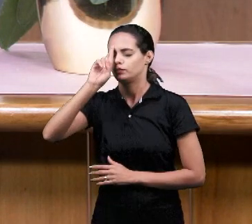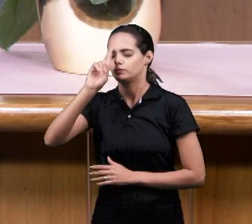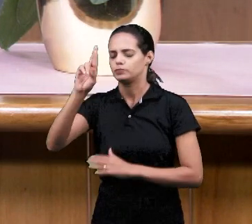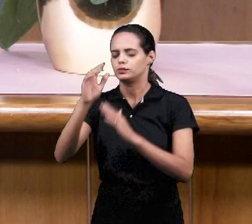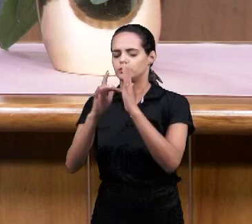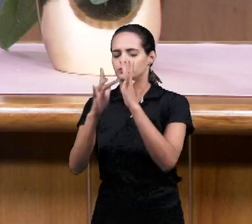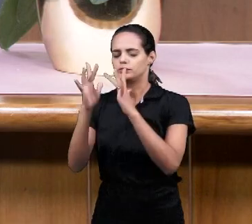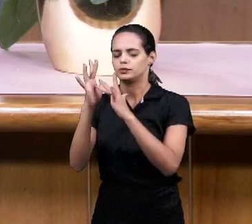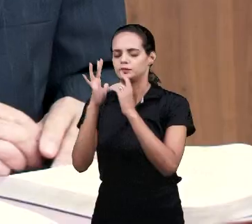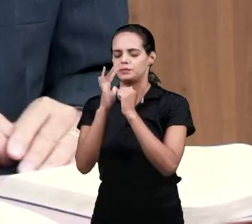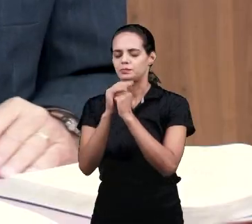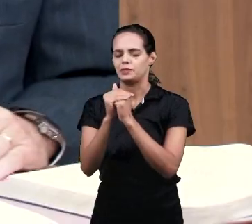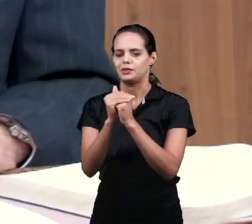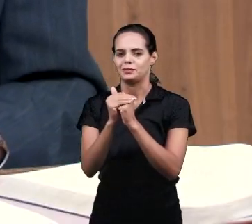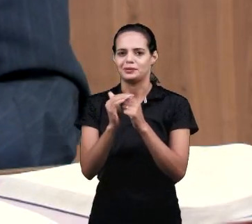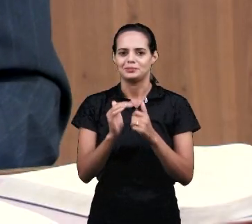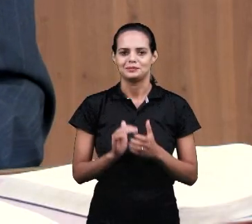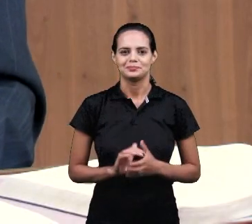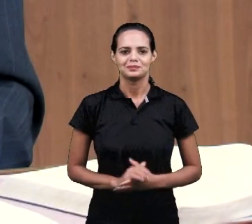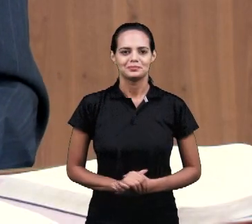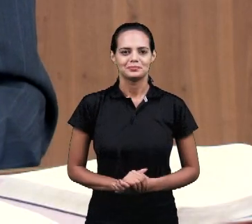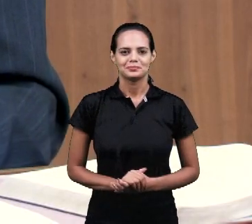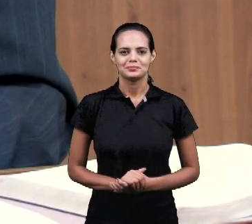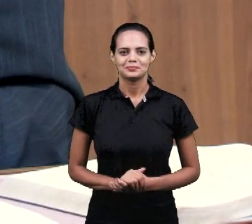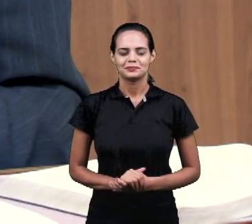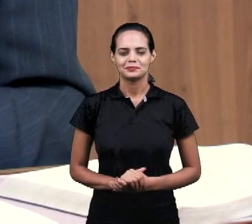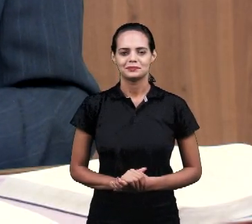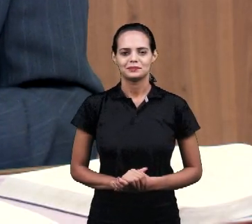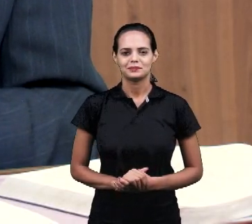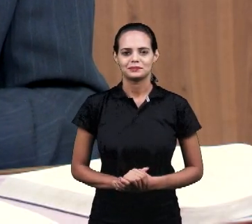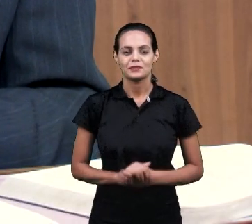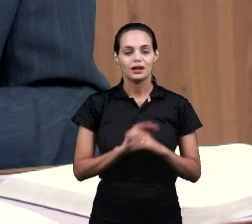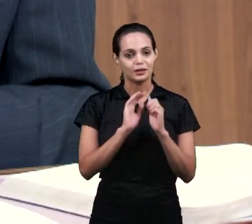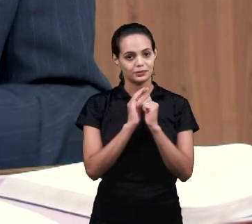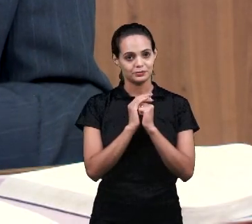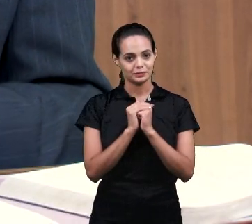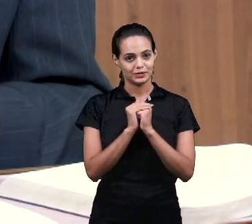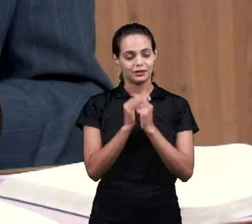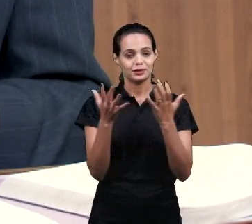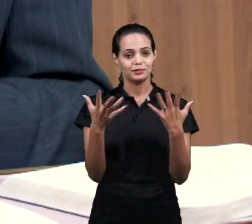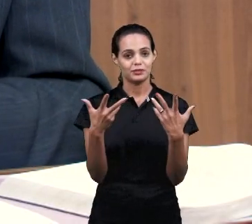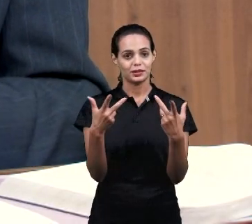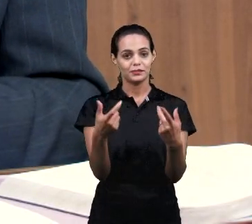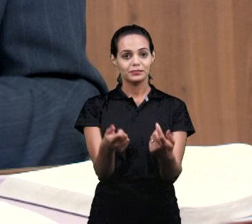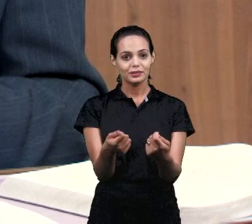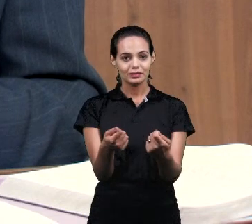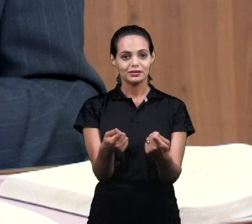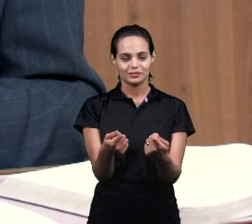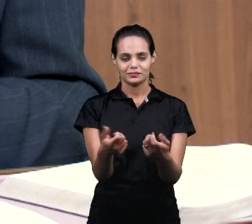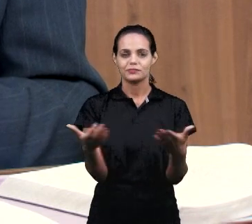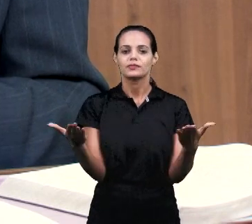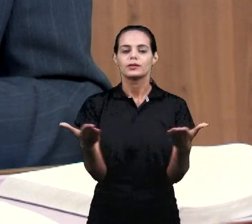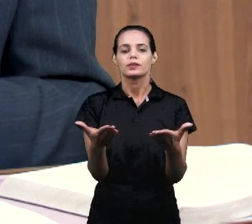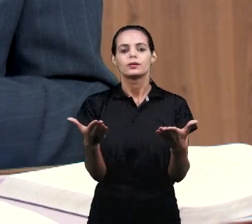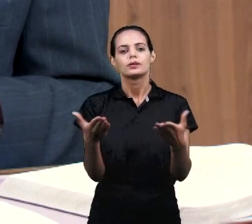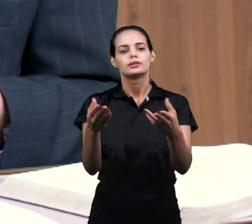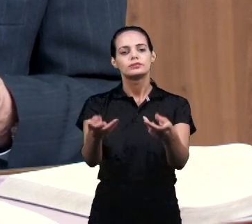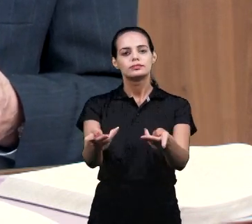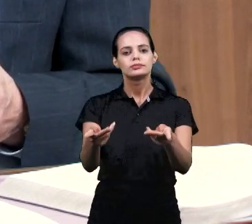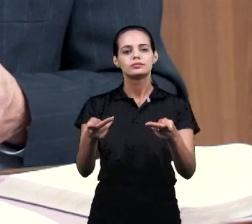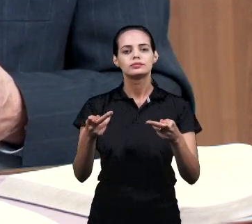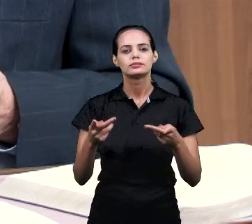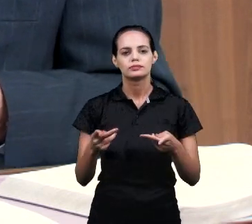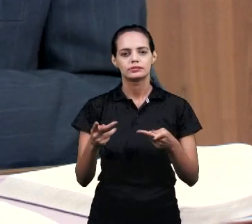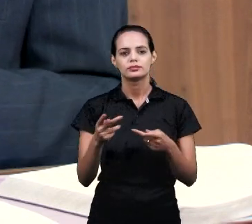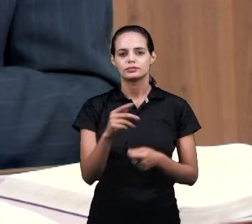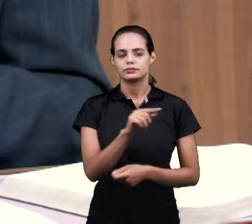Gloire à Dieu. Amen, mes frères. Quelle merveille J'aimerais maintenant inviter les frères et sœurs à participer